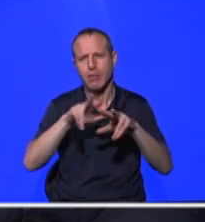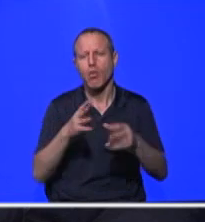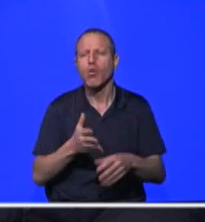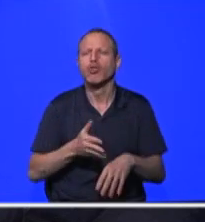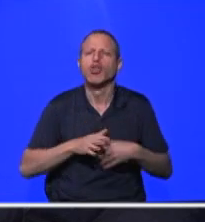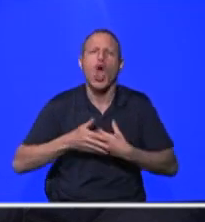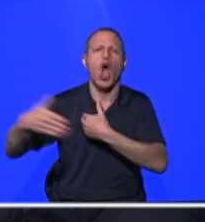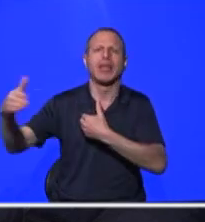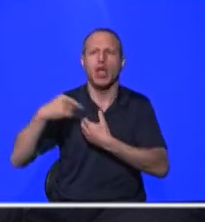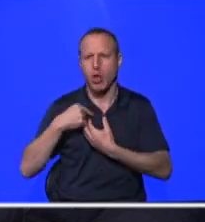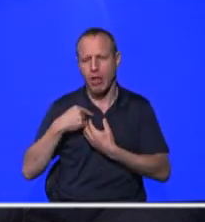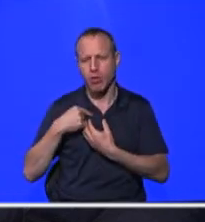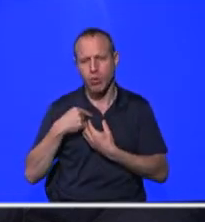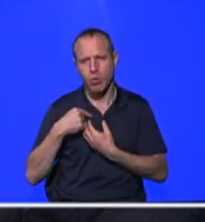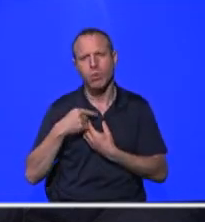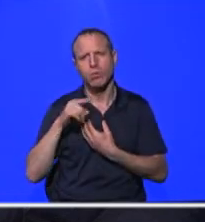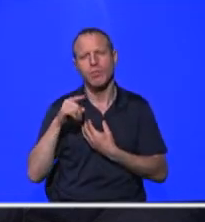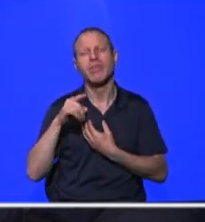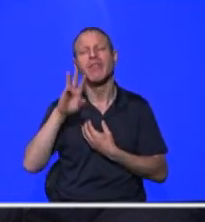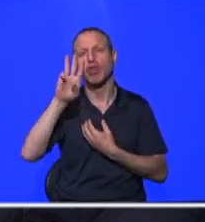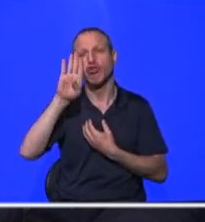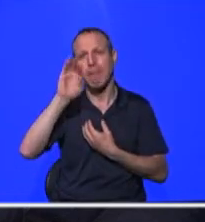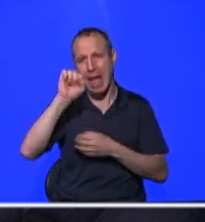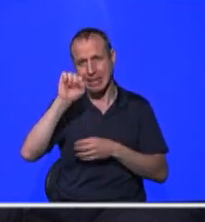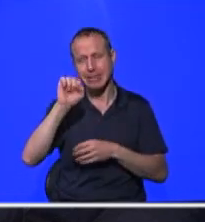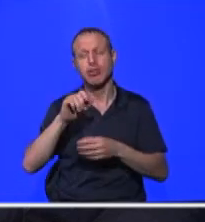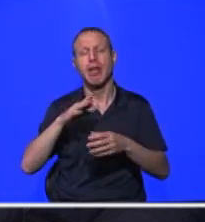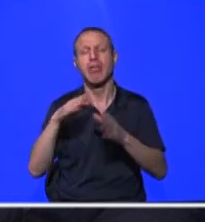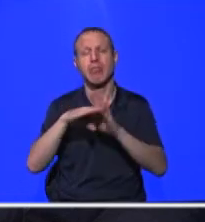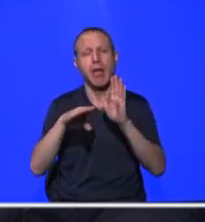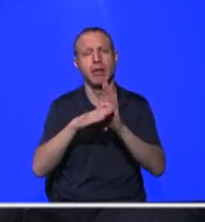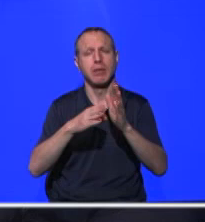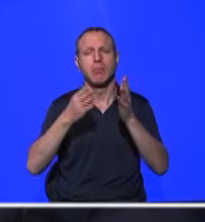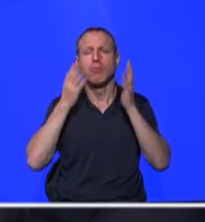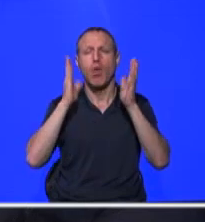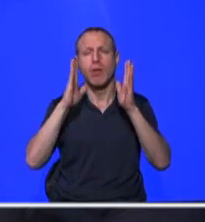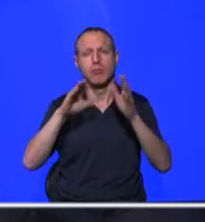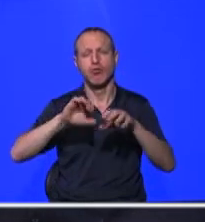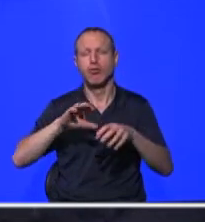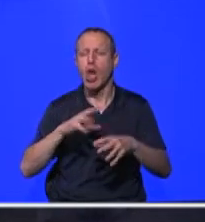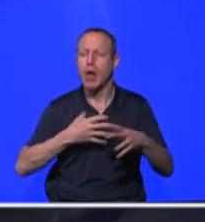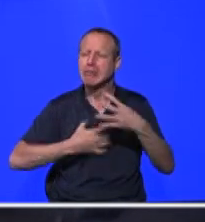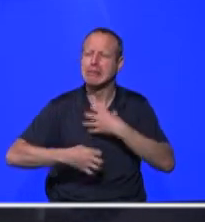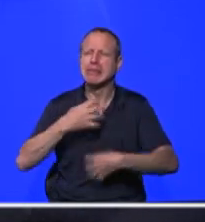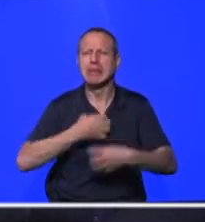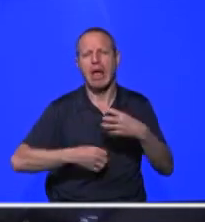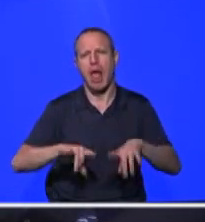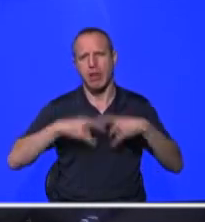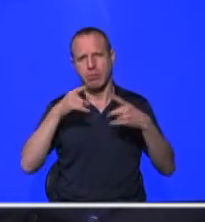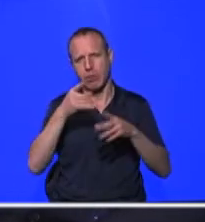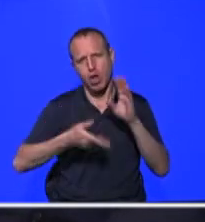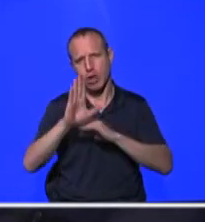לנו. והשב"ס, עם התנאים המחפירים שממררים לך את החיים ואתה יוצא כאוס ומרומר על המערכת ואתה יוצא אנטי,